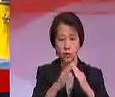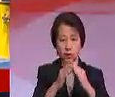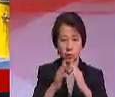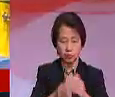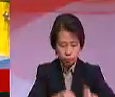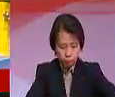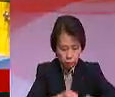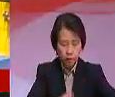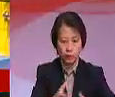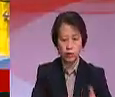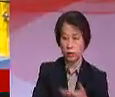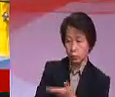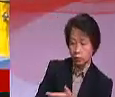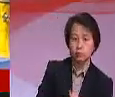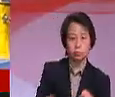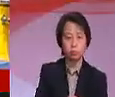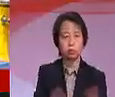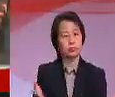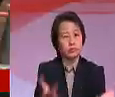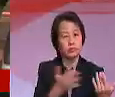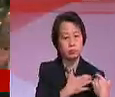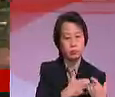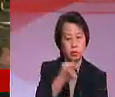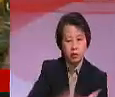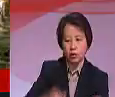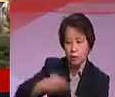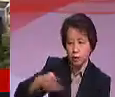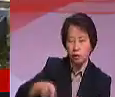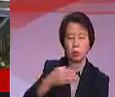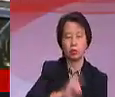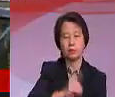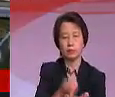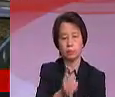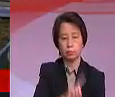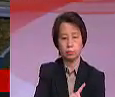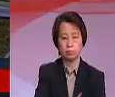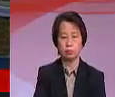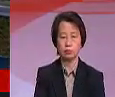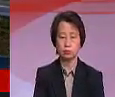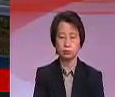yang sedang diusahakan turut meringankan kos perbelanjaan dapur.